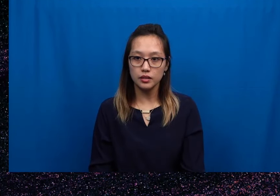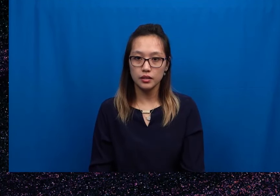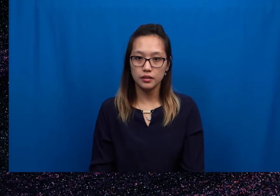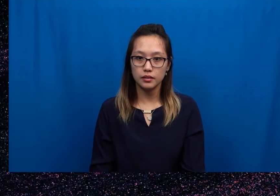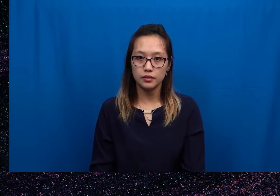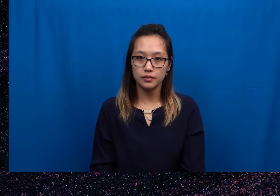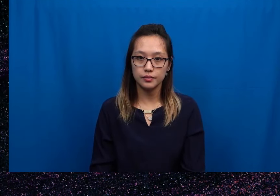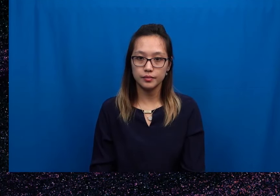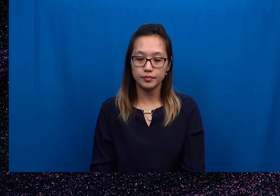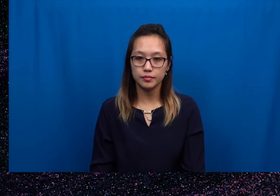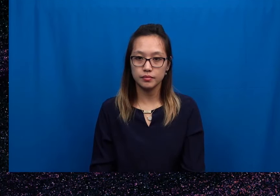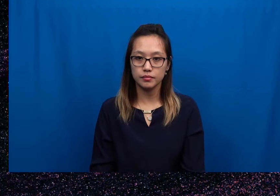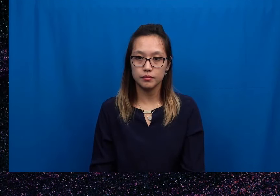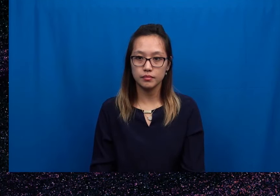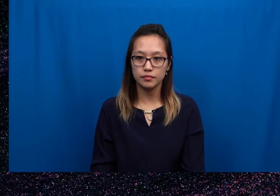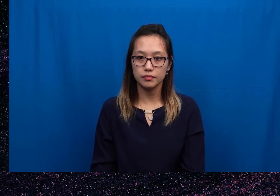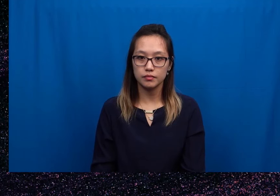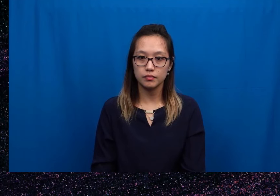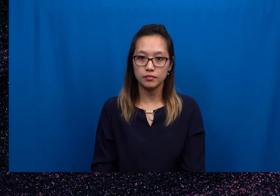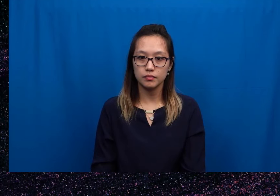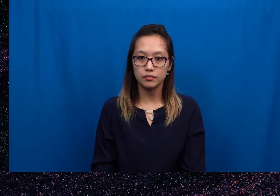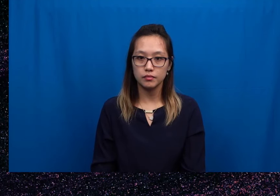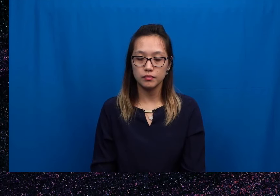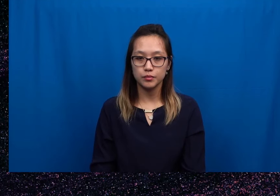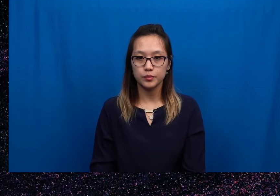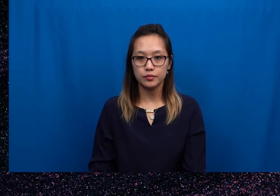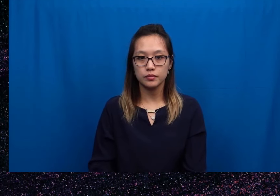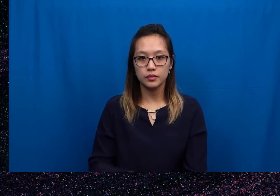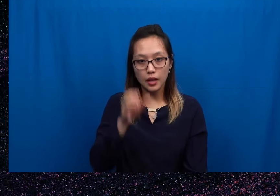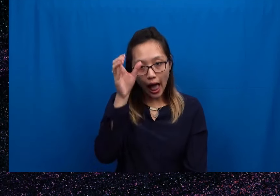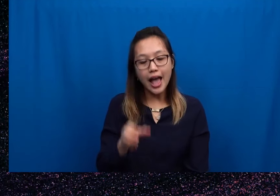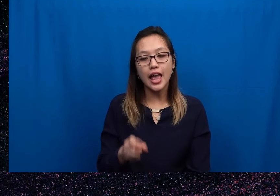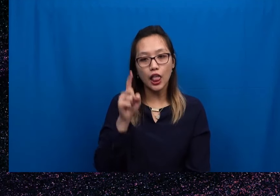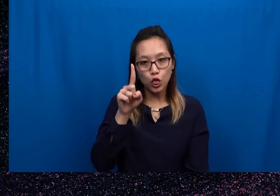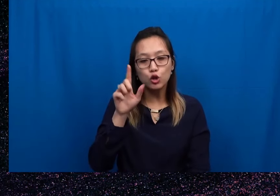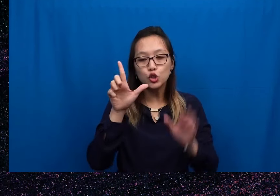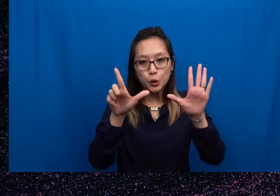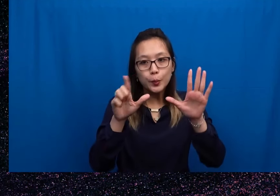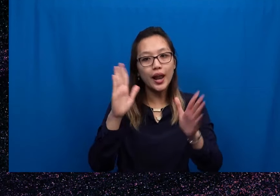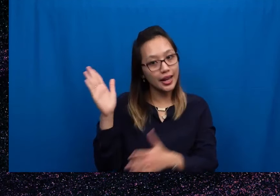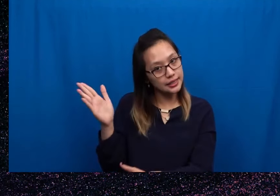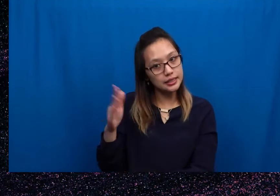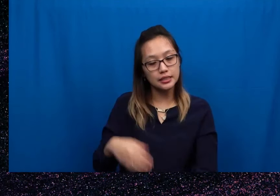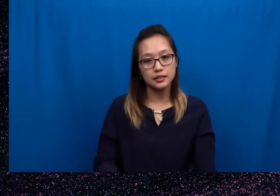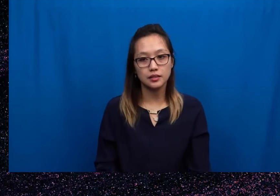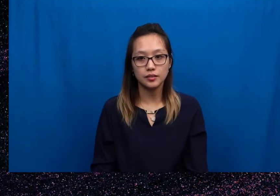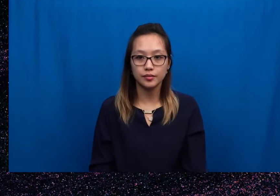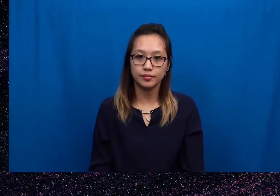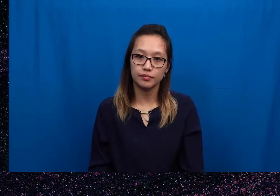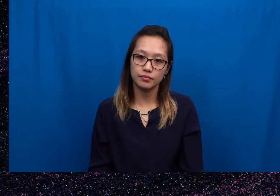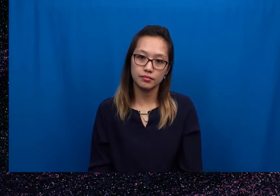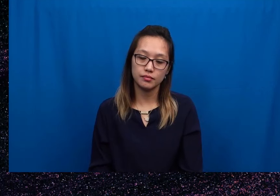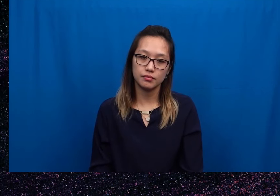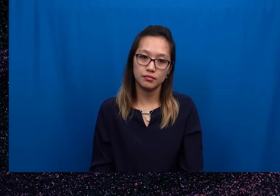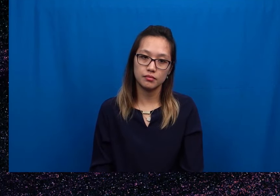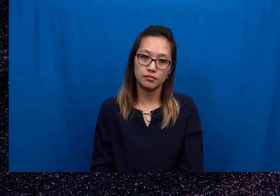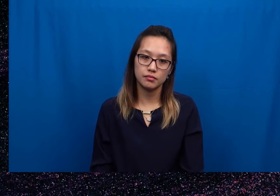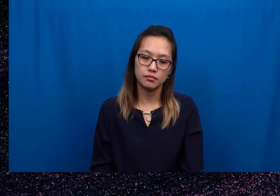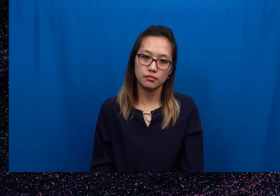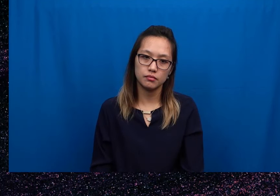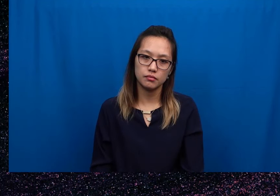baik. Kalau demikian, bukan aku lagi yang memperbuatnya, tetapi dosa yang ada di dalam